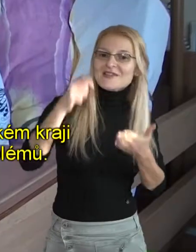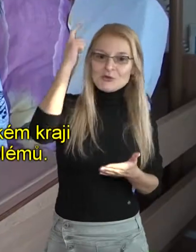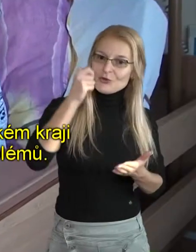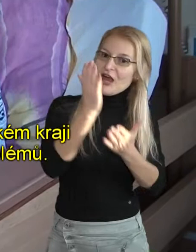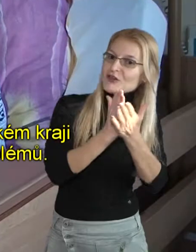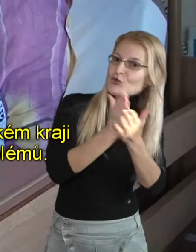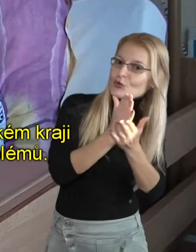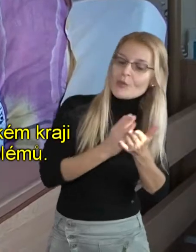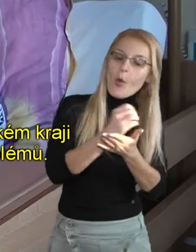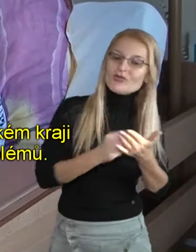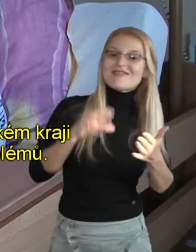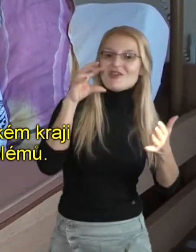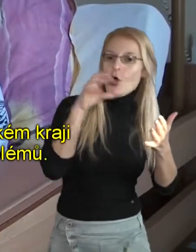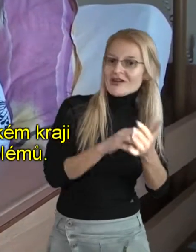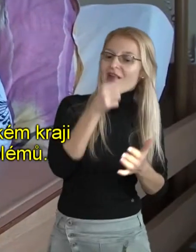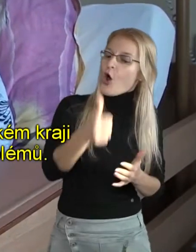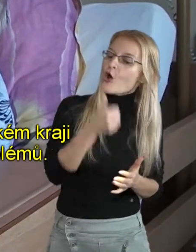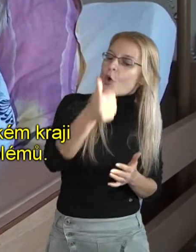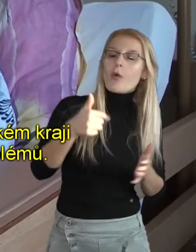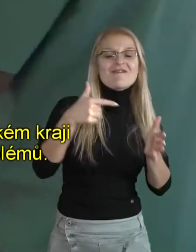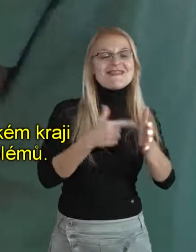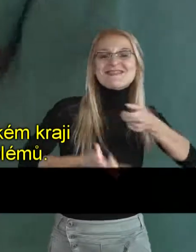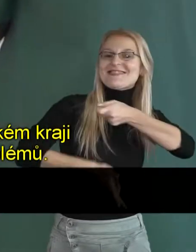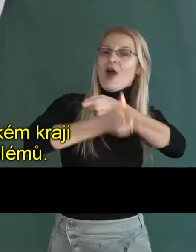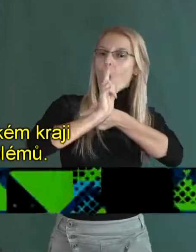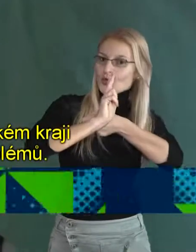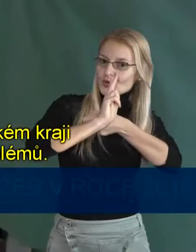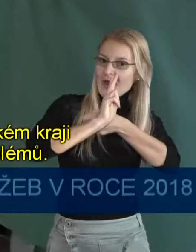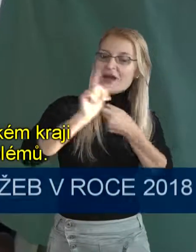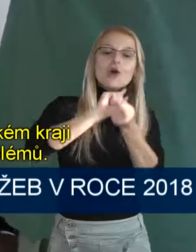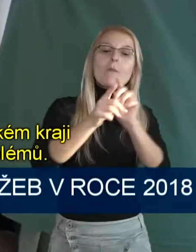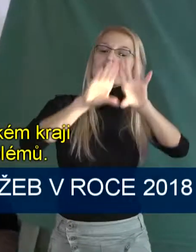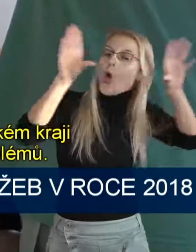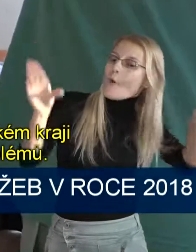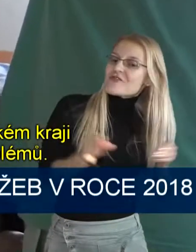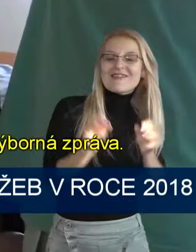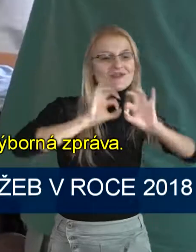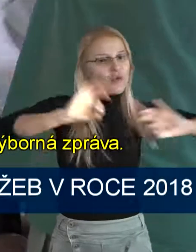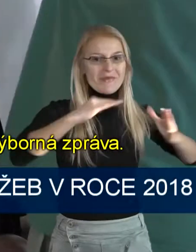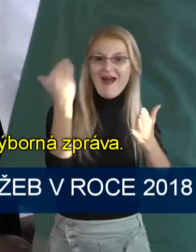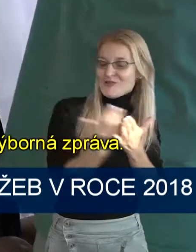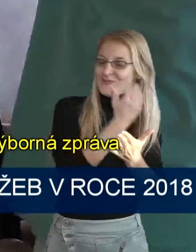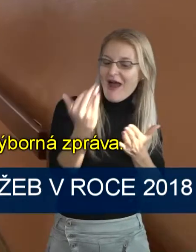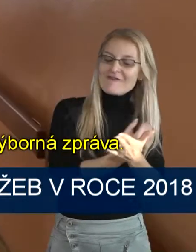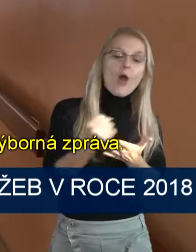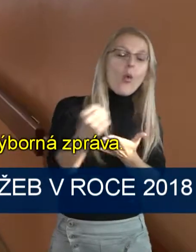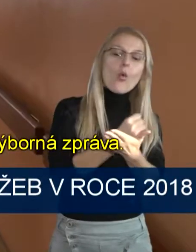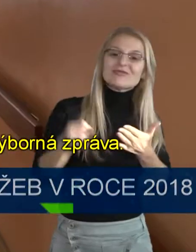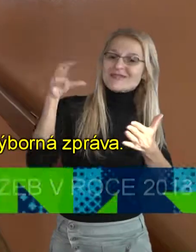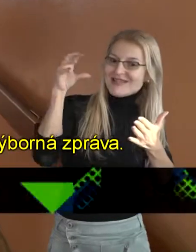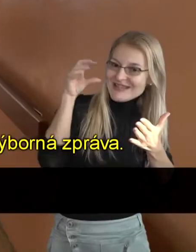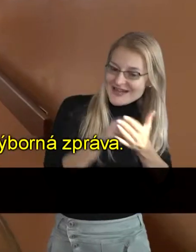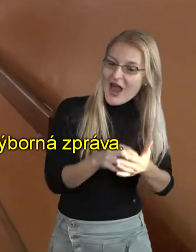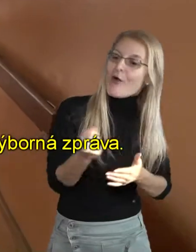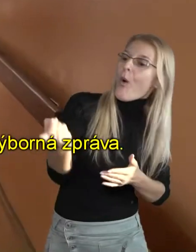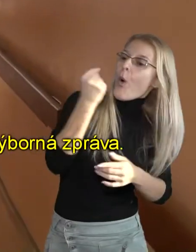Financování sociálních služeb v Ústeckém kraji bude v roce 2018 zajištěno bez problémů. To je pro všechny zainteresované